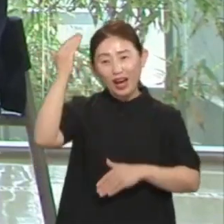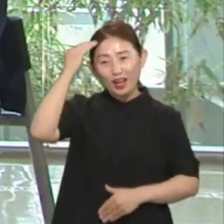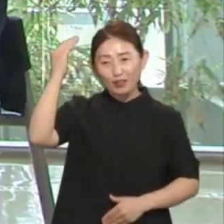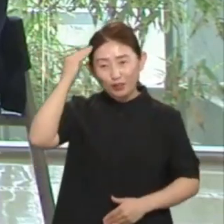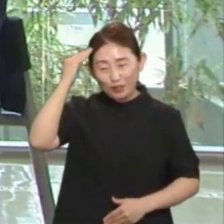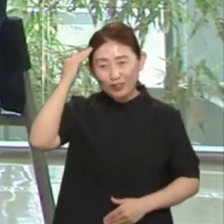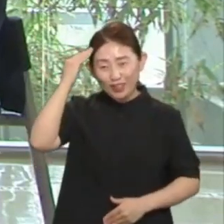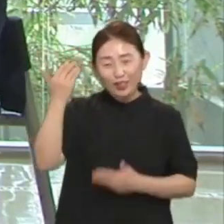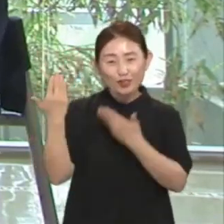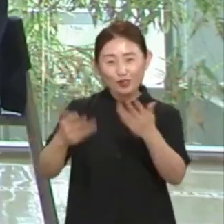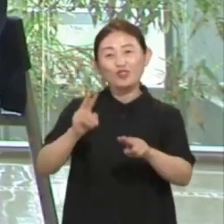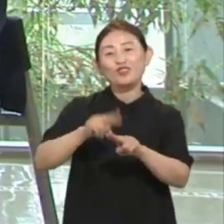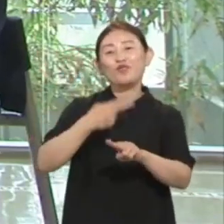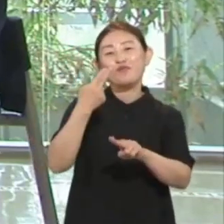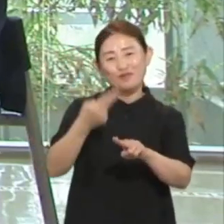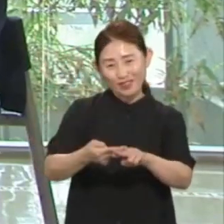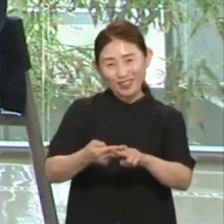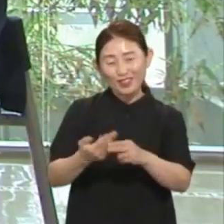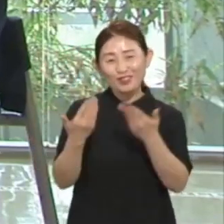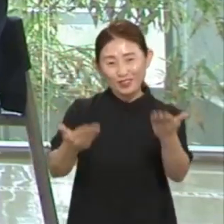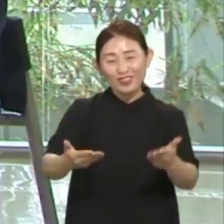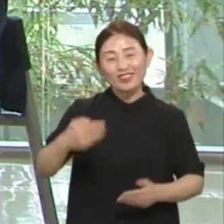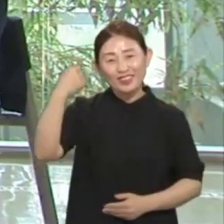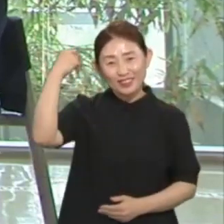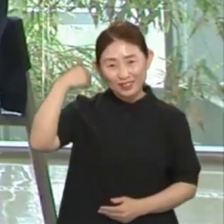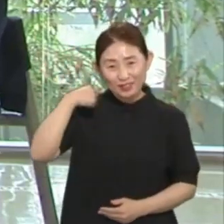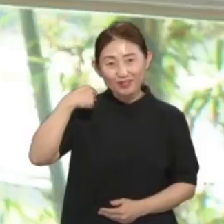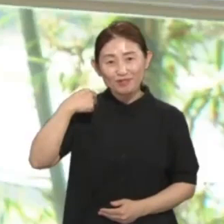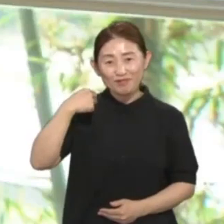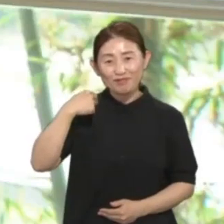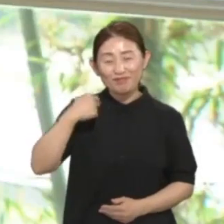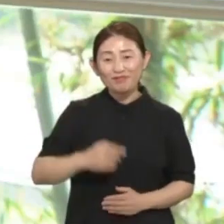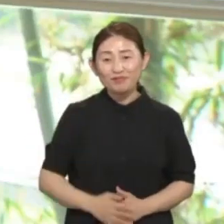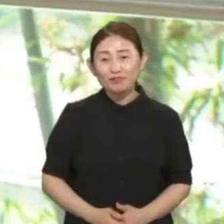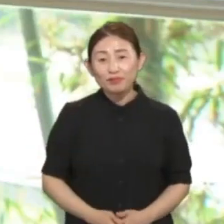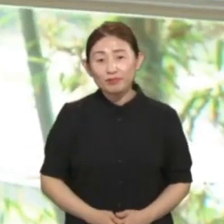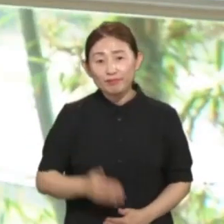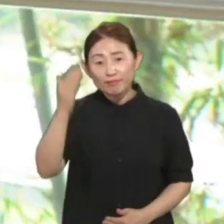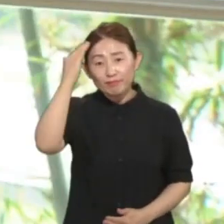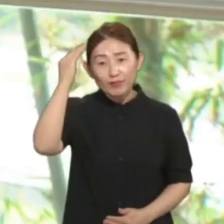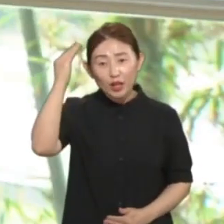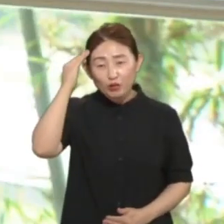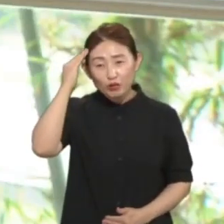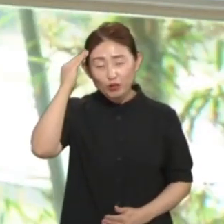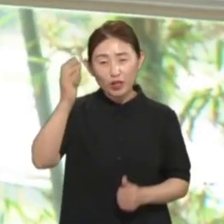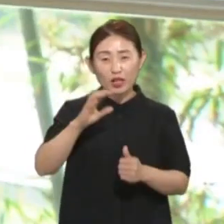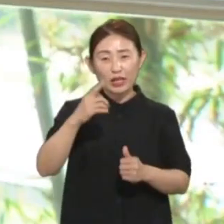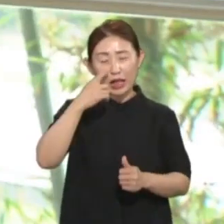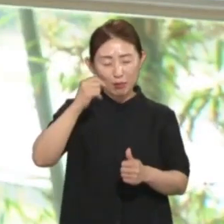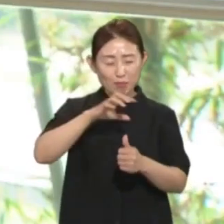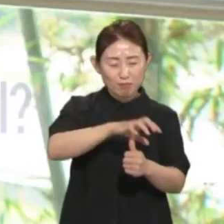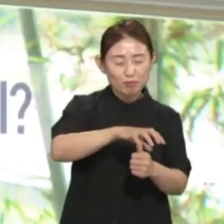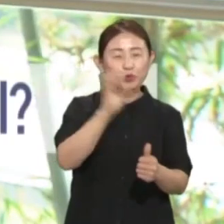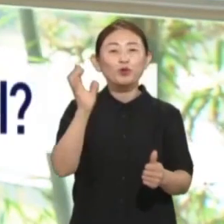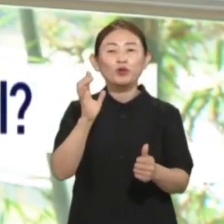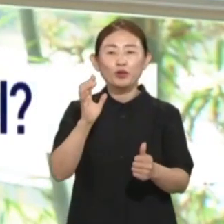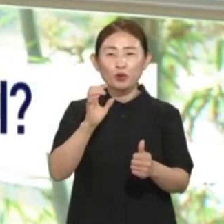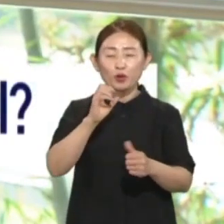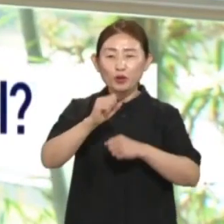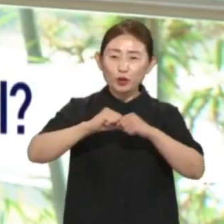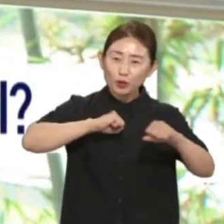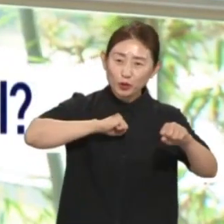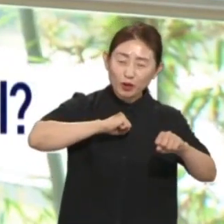기여한 선물이라고 저는 늘 생각해 왔습니다. 대한민국의 독립을 위해서 또 자유를